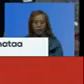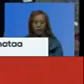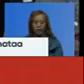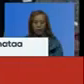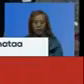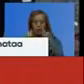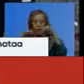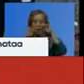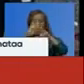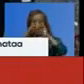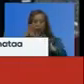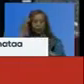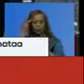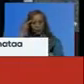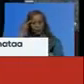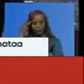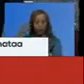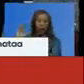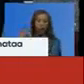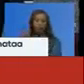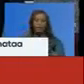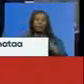የኤፍ3 ጠቅላይ ሚኒስትር ሁኜ ስሰየም